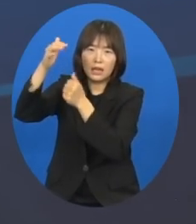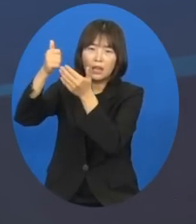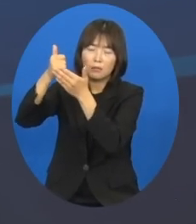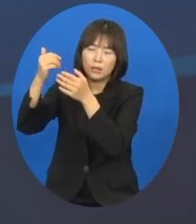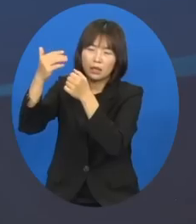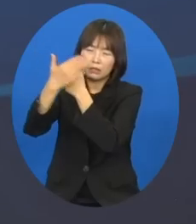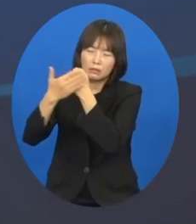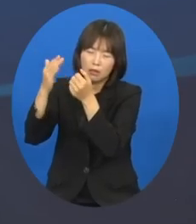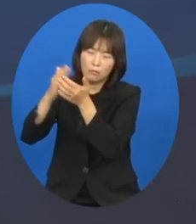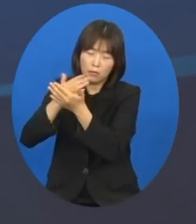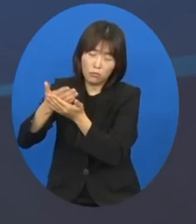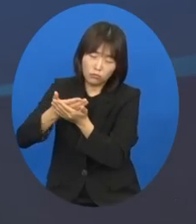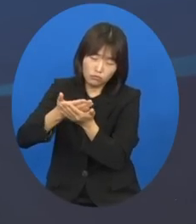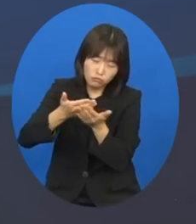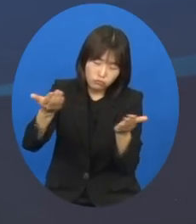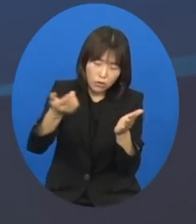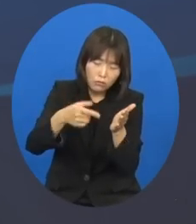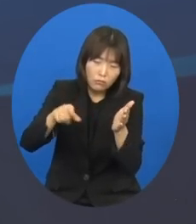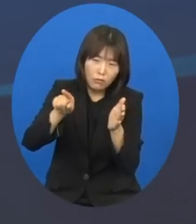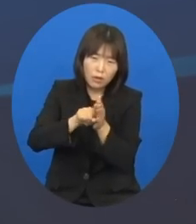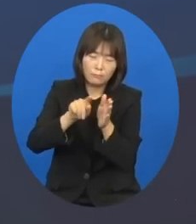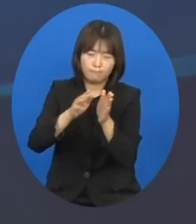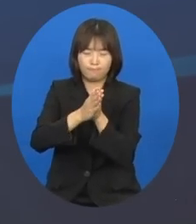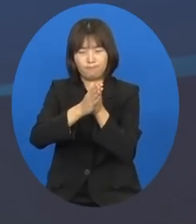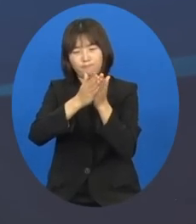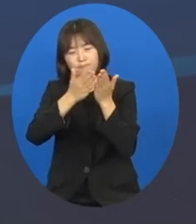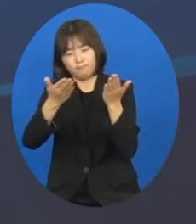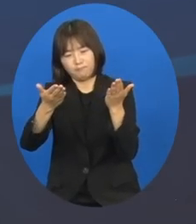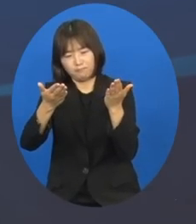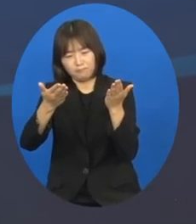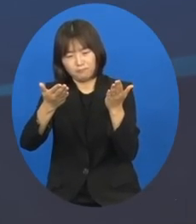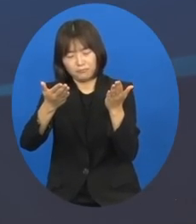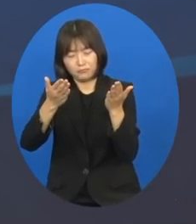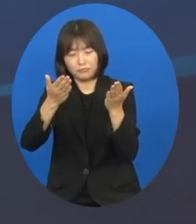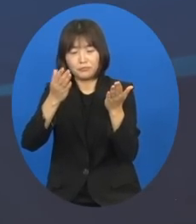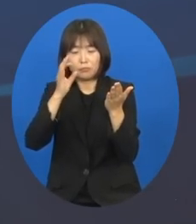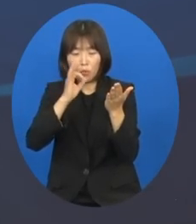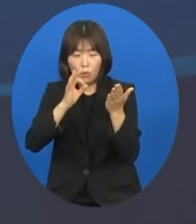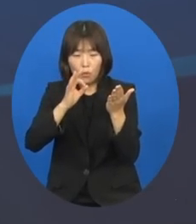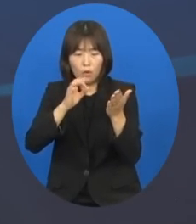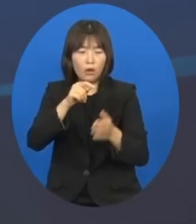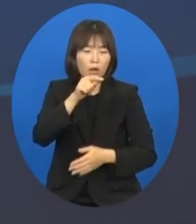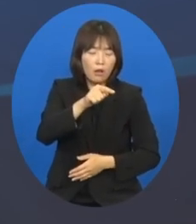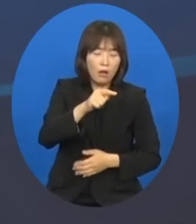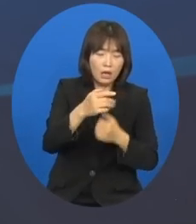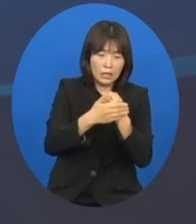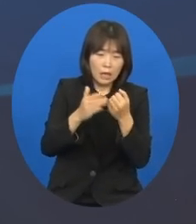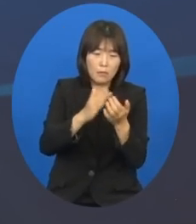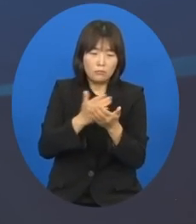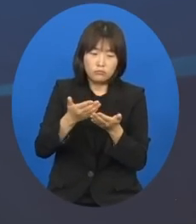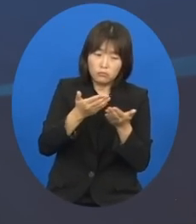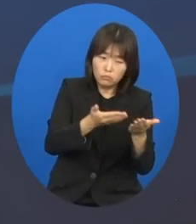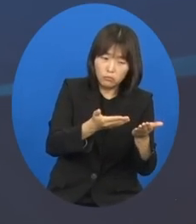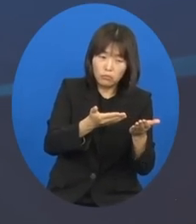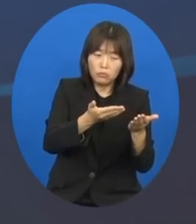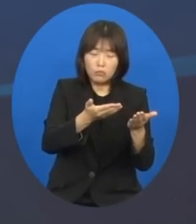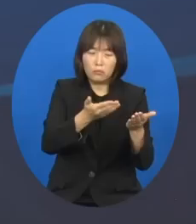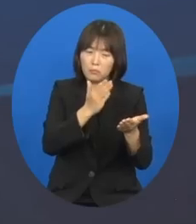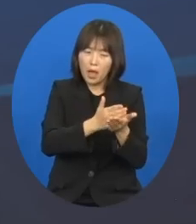위해서 축 차트를 열어 가지고 너 은혜 베풀어 줘도 되는지 안 되는지 한번 보자 이러지 않는다니까요